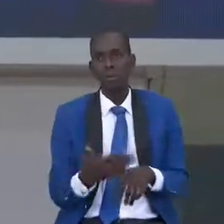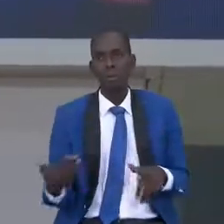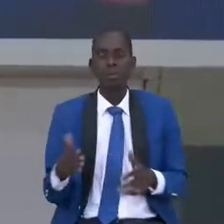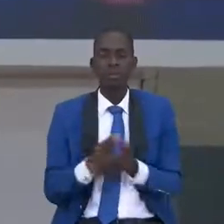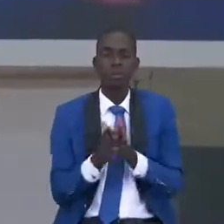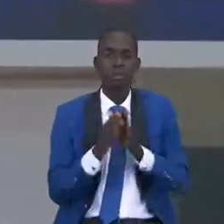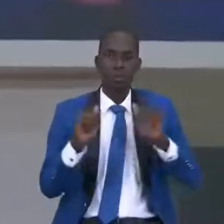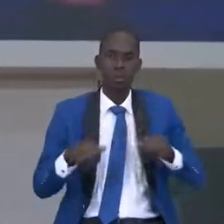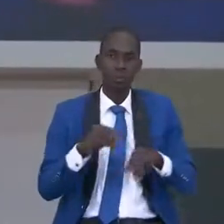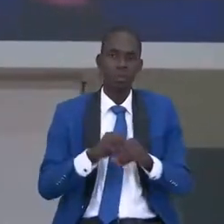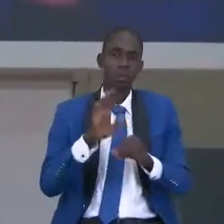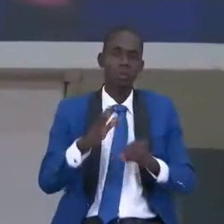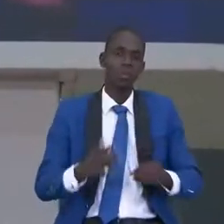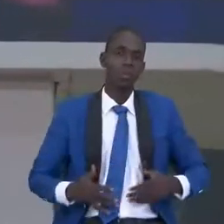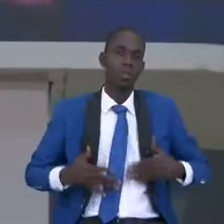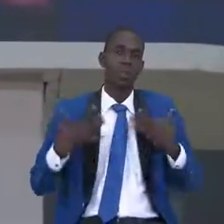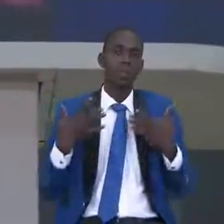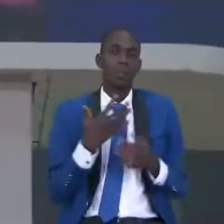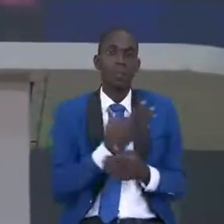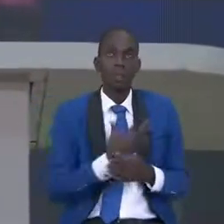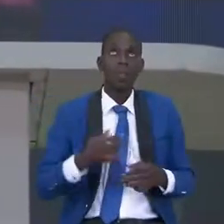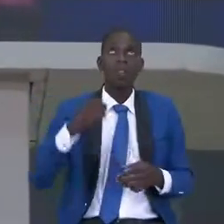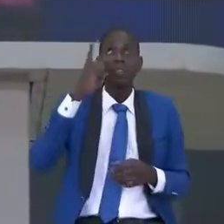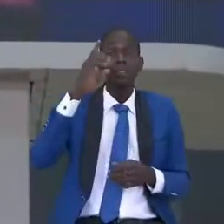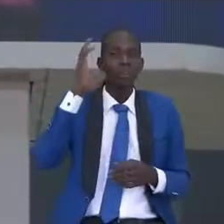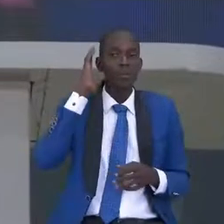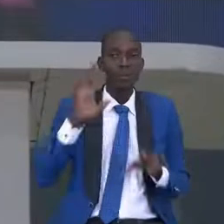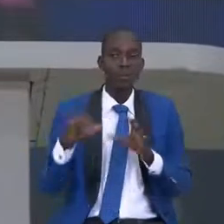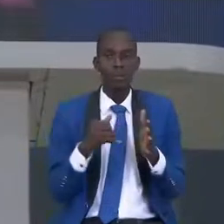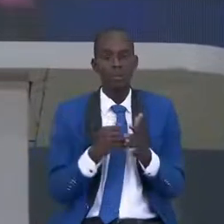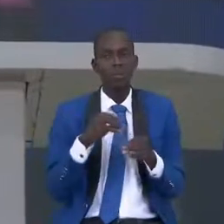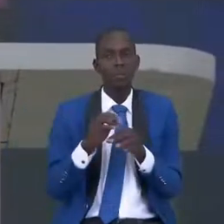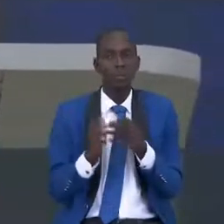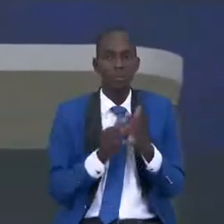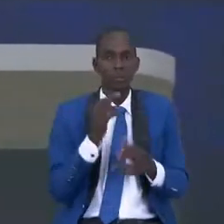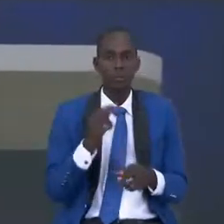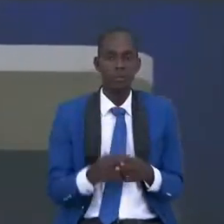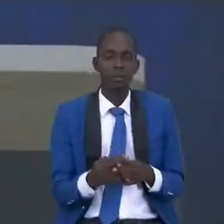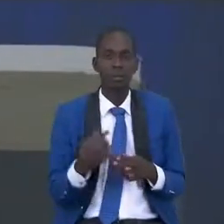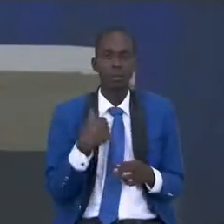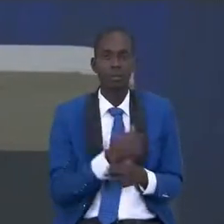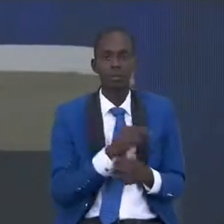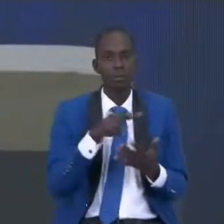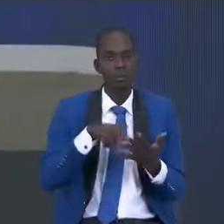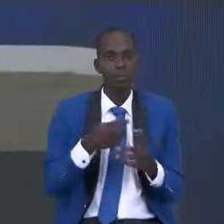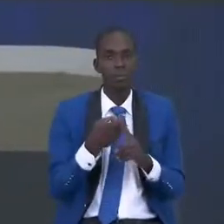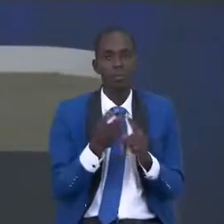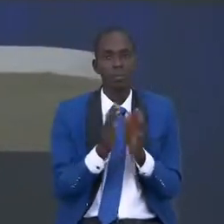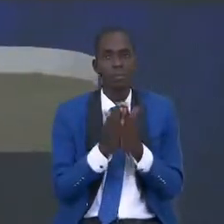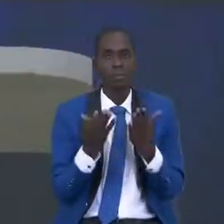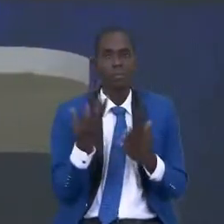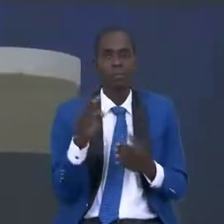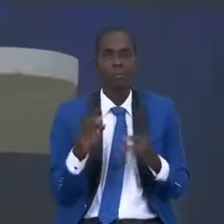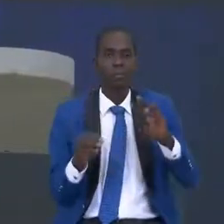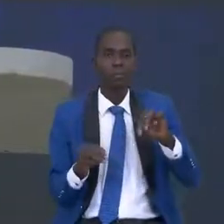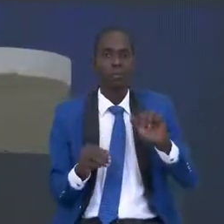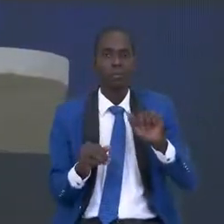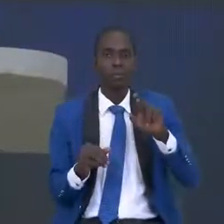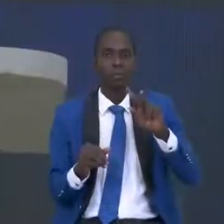possibles dans votre vie. Et il le fera. Alors, nous voulons prendre notre texte dans Marc au chapitre